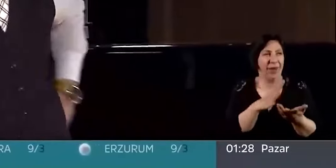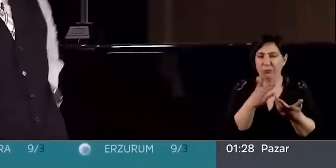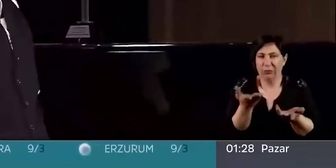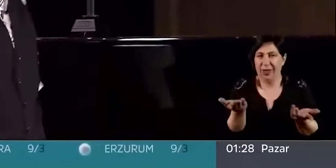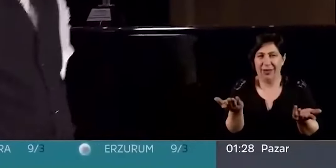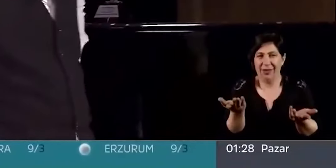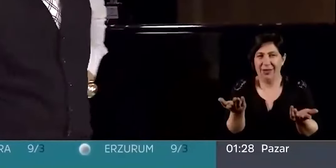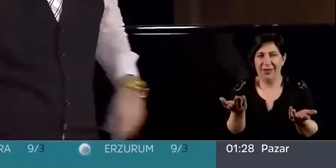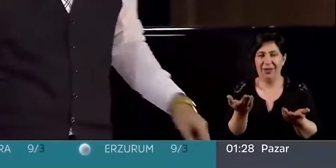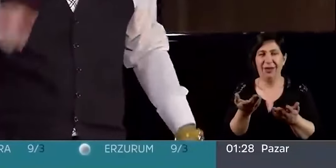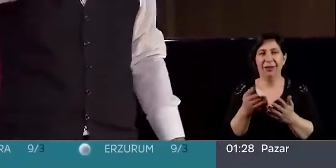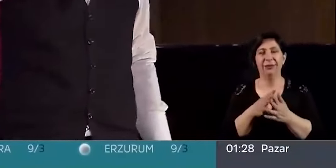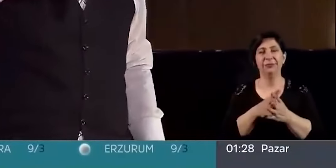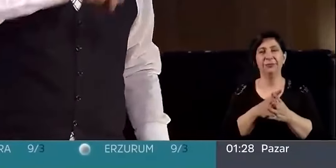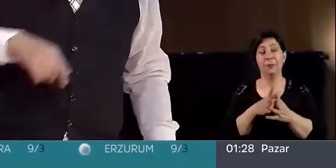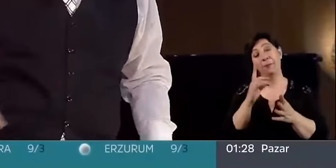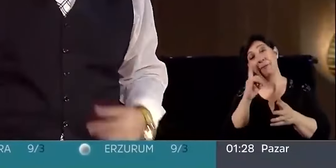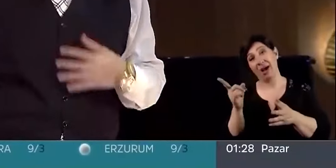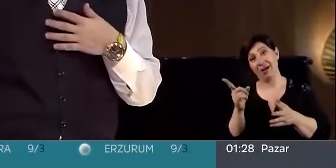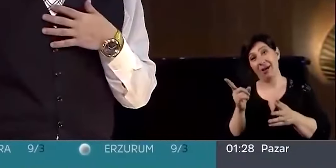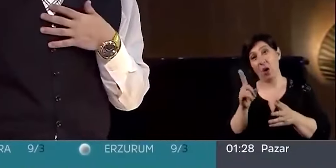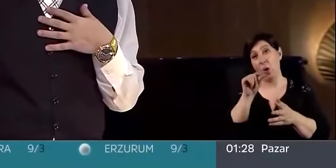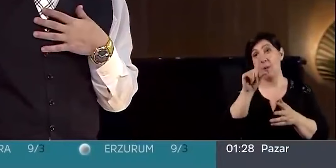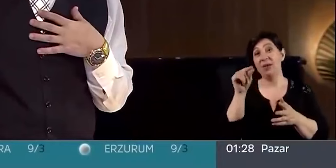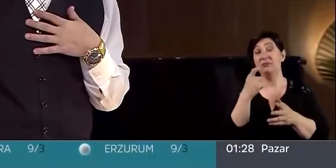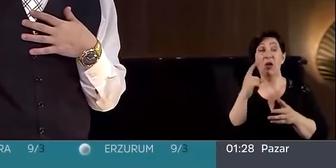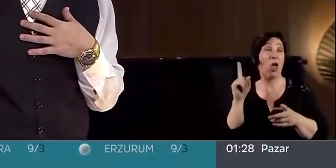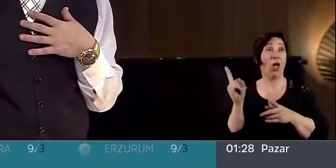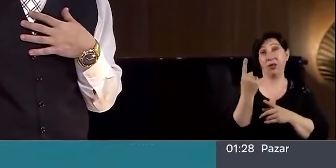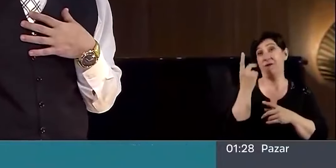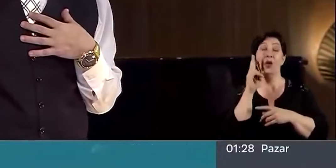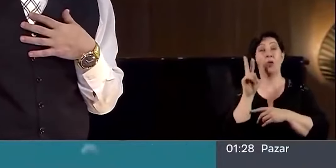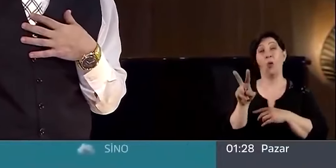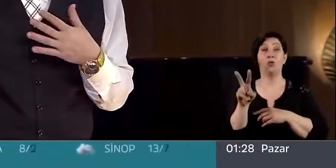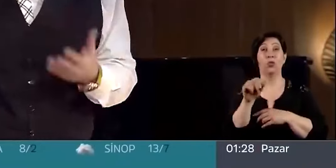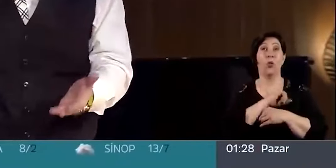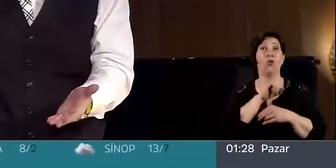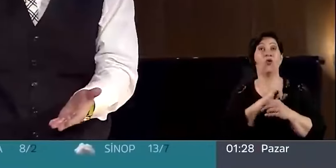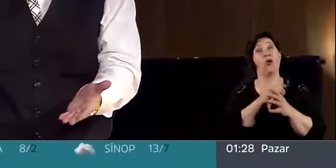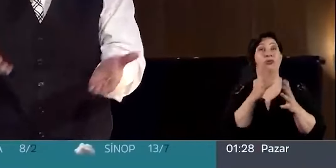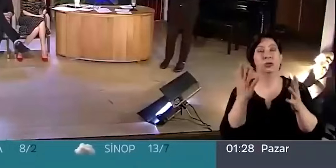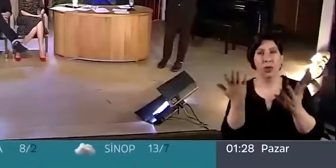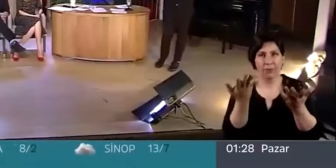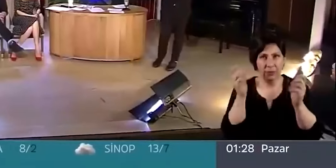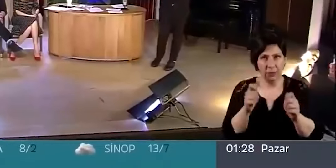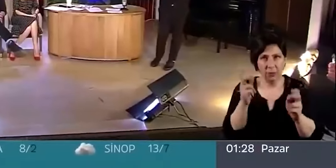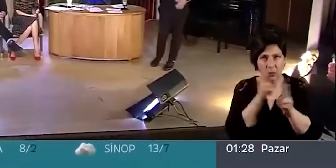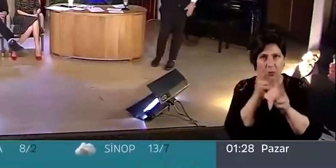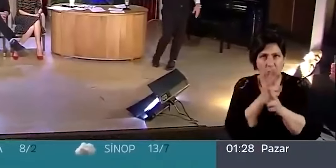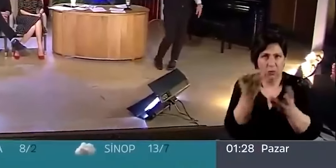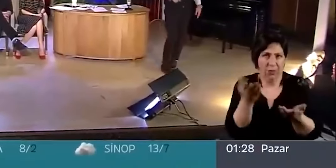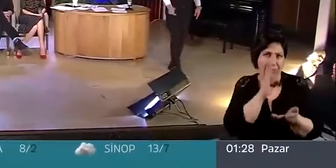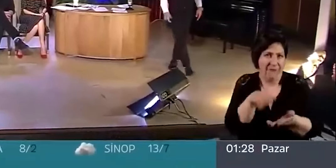filan diyerekten böyle şey yapar. Bak onu diyor ki 11 yıldır ilk defa böyle bir şey görüyoruz. Korkunç. Ne yaptı? Güldü